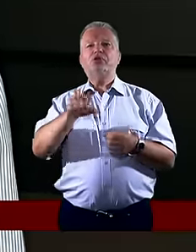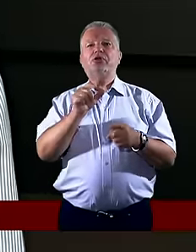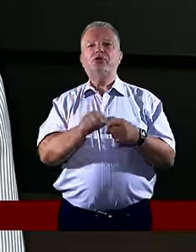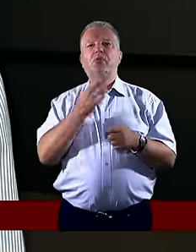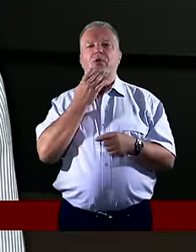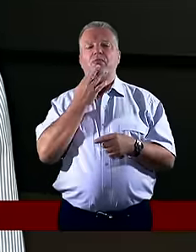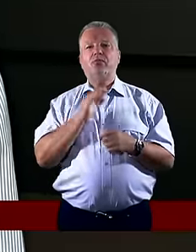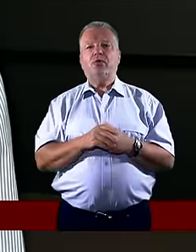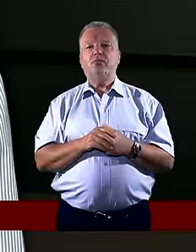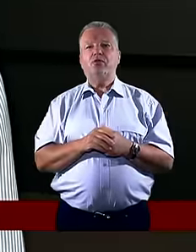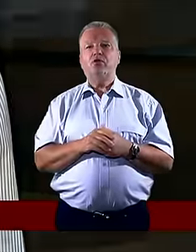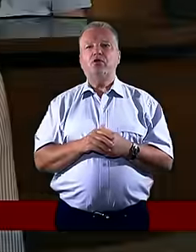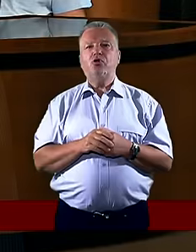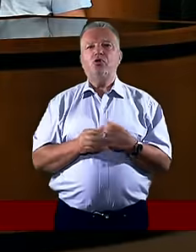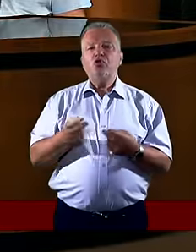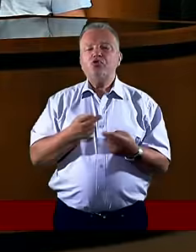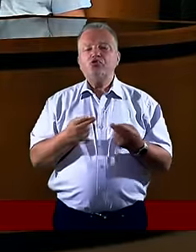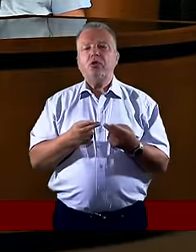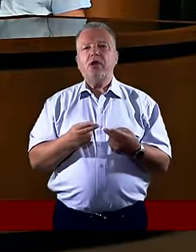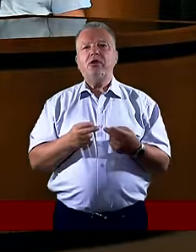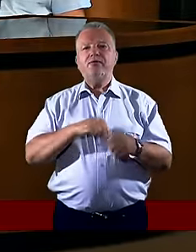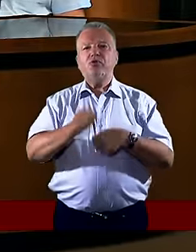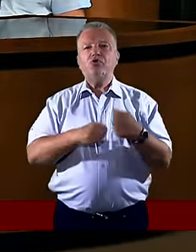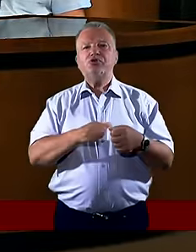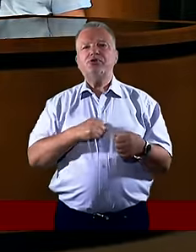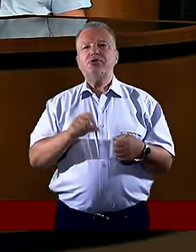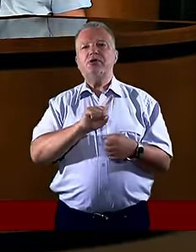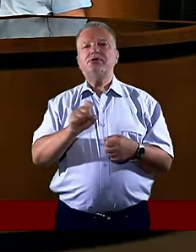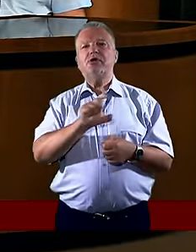Co jeszcze te słowa nam mówią? Szukanie z czym się wiąże?